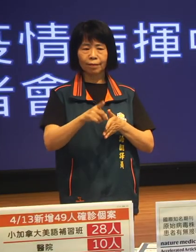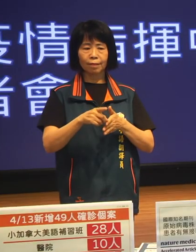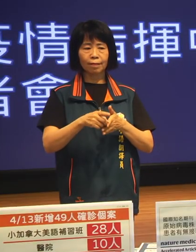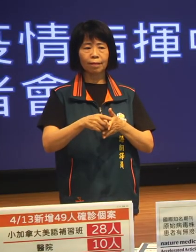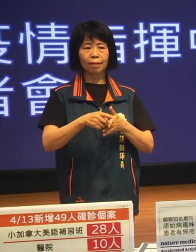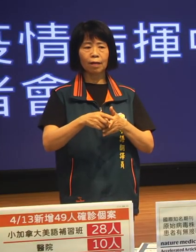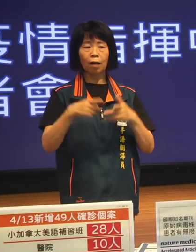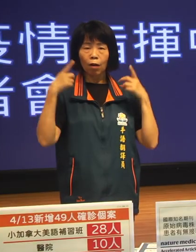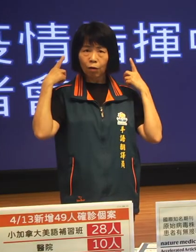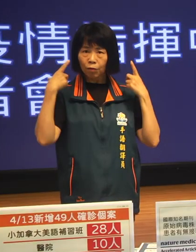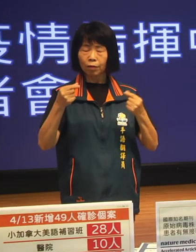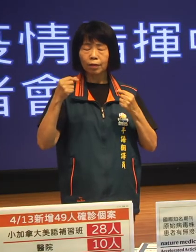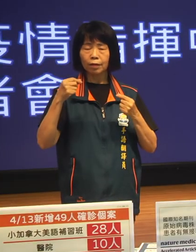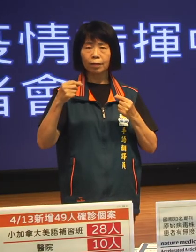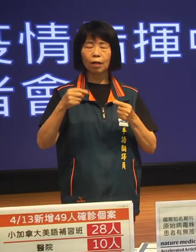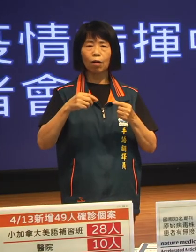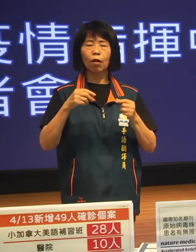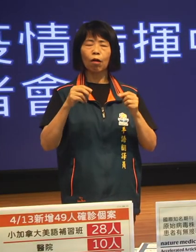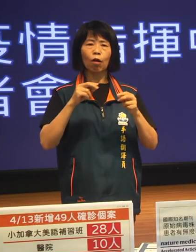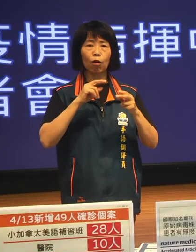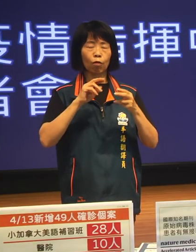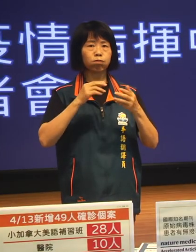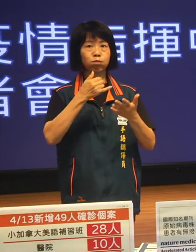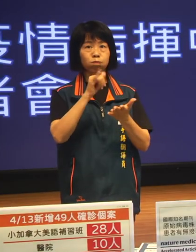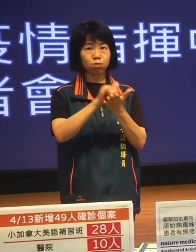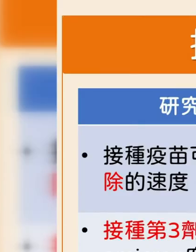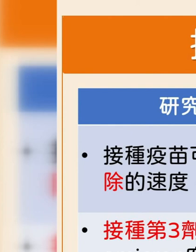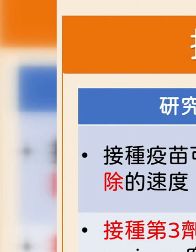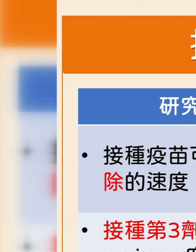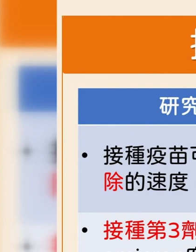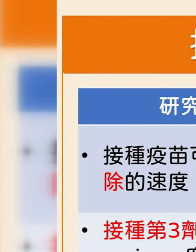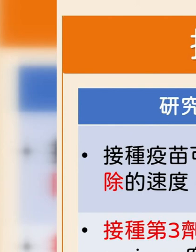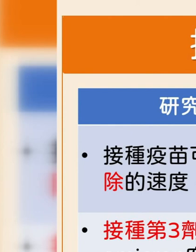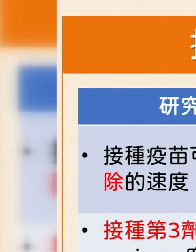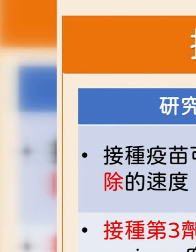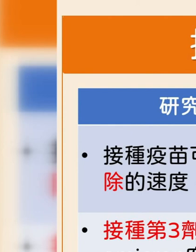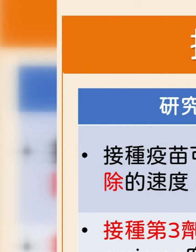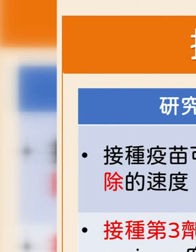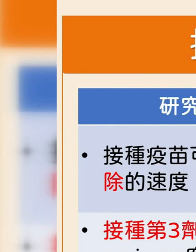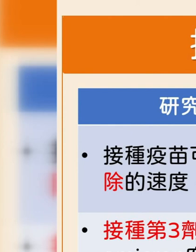出65岁以上及55岁以上原民长者施打疫苗送1000元礼券，